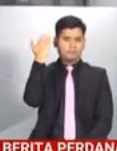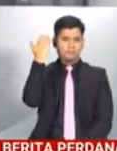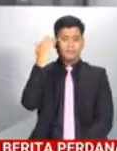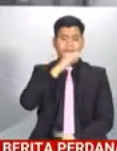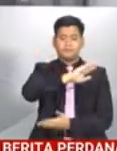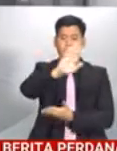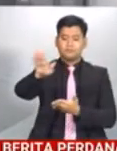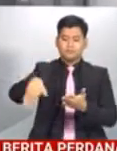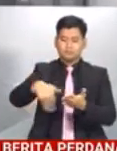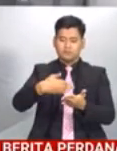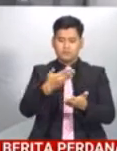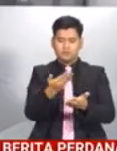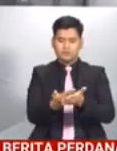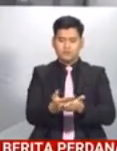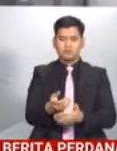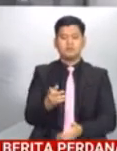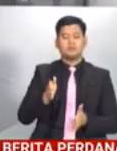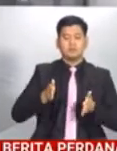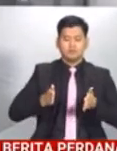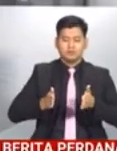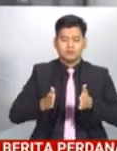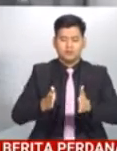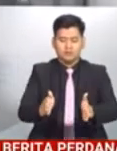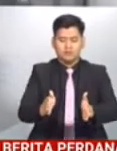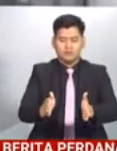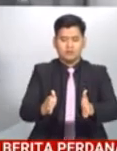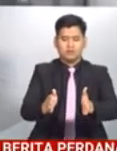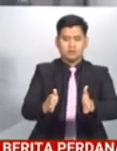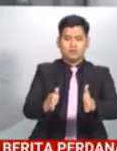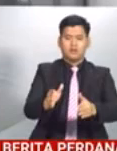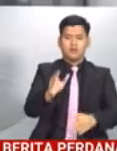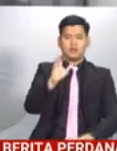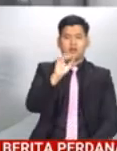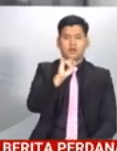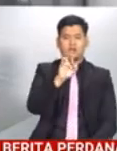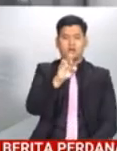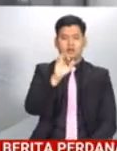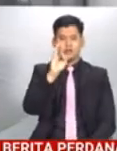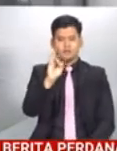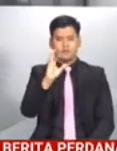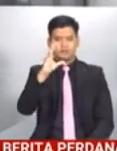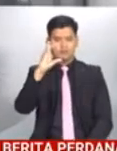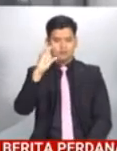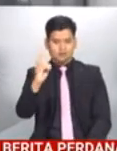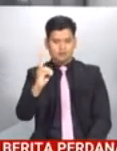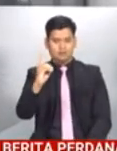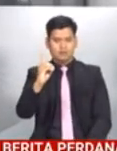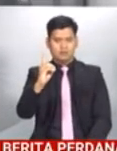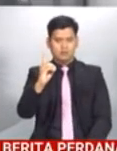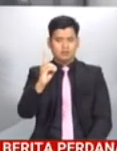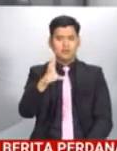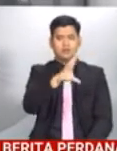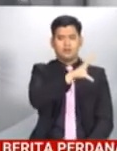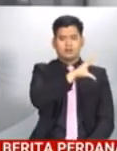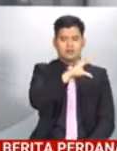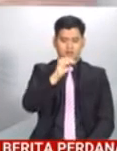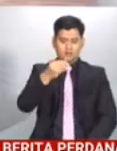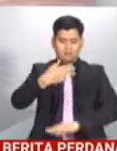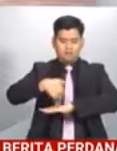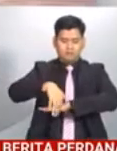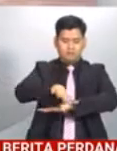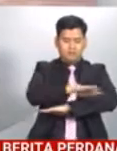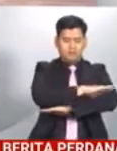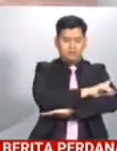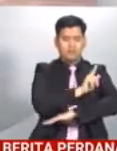saudara semua lorong tag pengenalan frekuensi radio RFID lebuhraya Utara Selatan plus dan lebuh Raya Pantai Timur